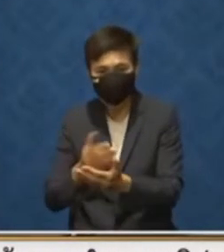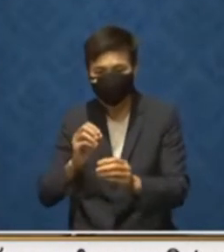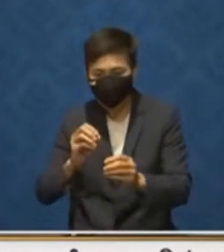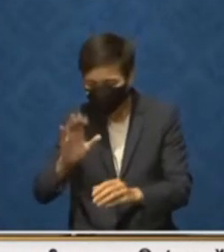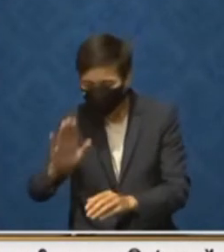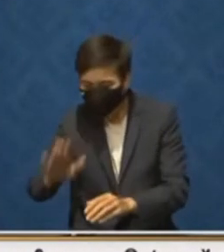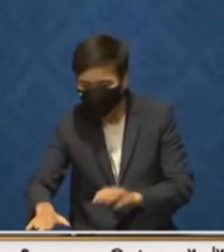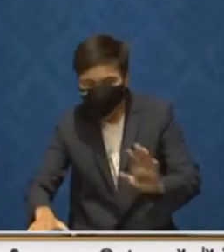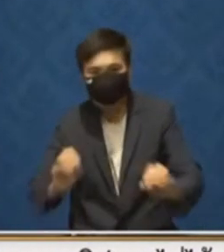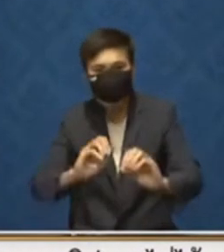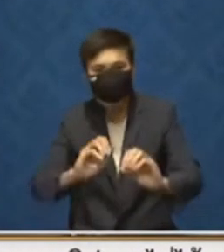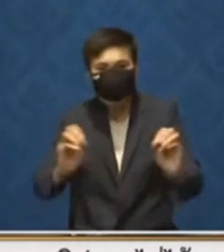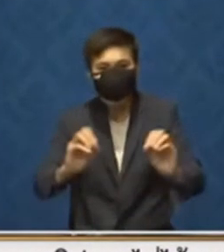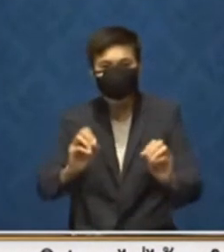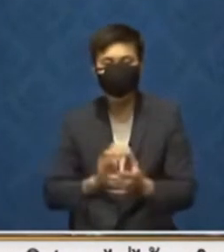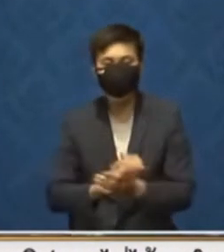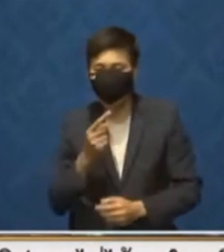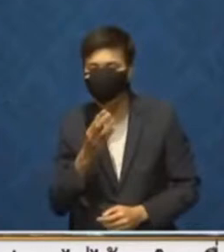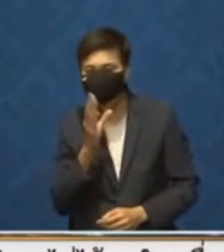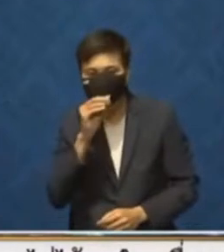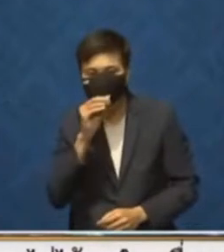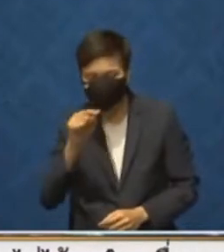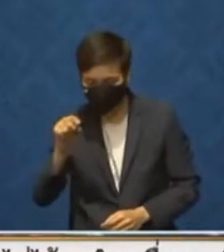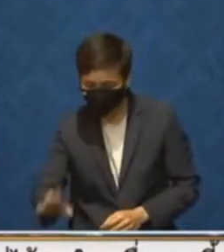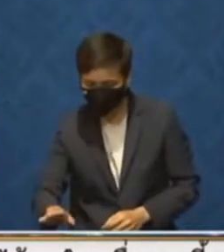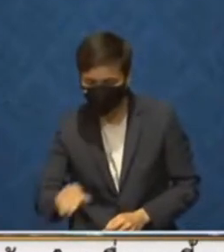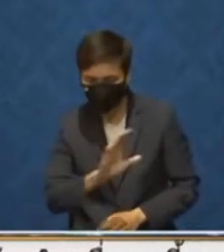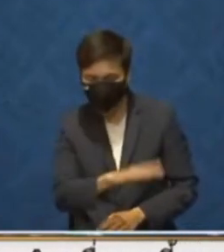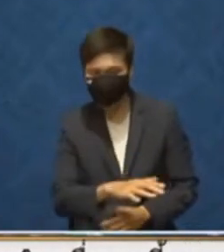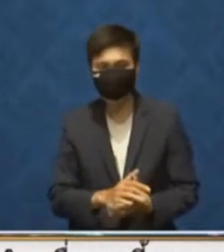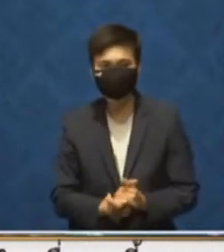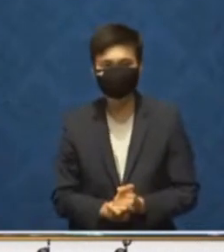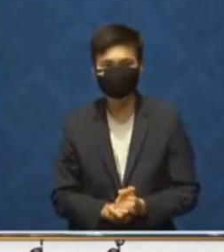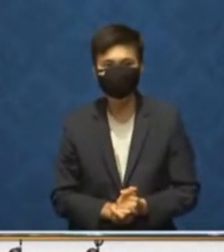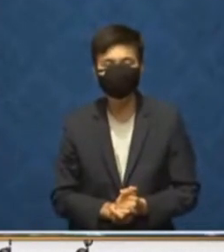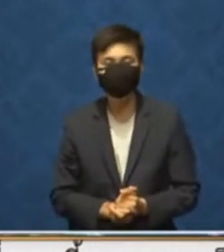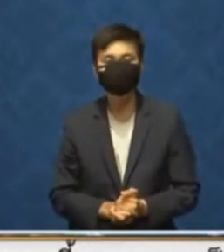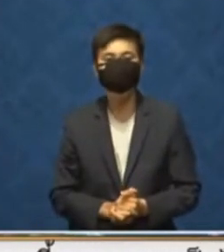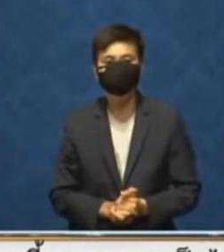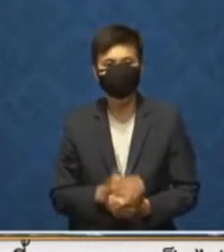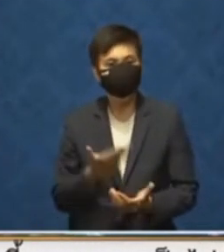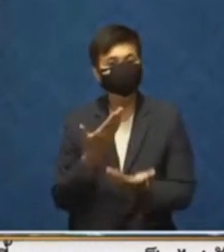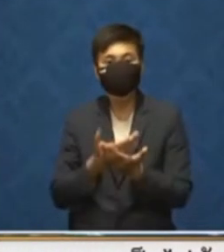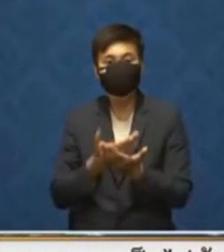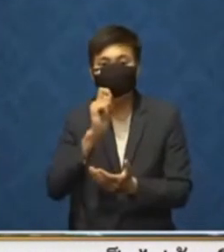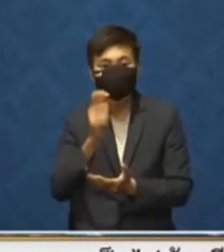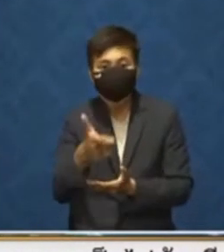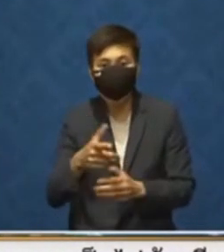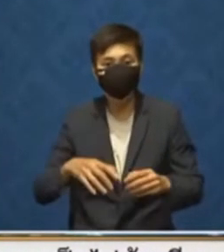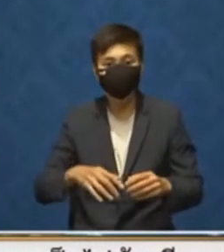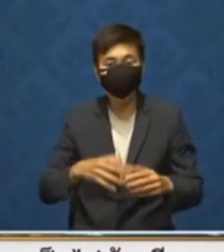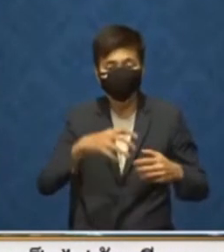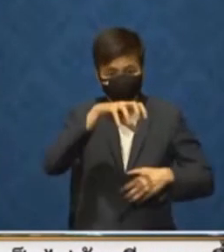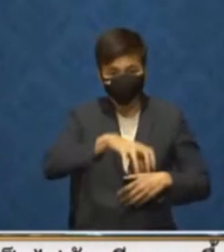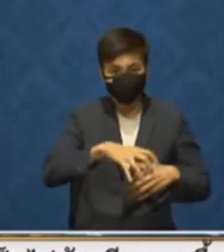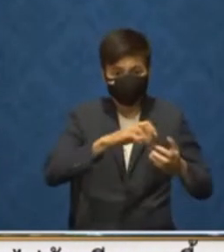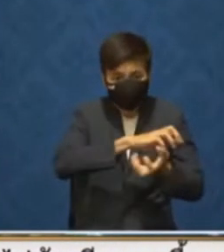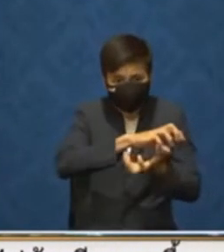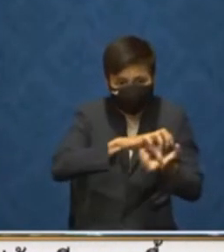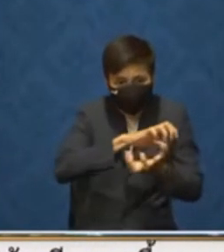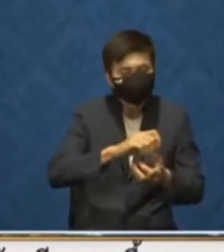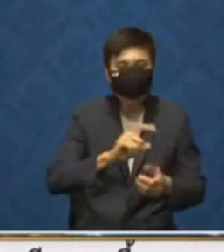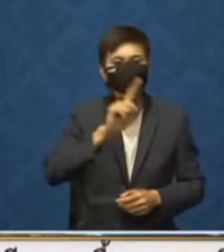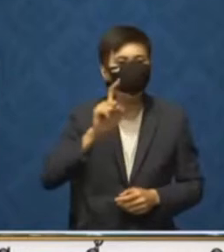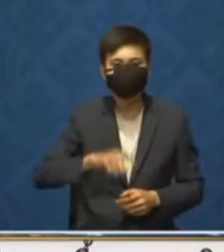ประชาวบ้านเข้าใจง่ายๆเขาเรียกแทนปากใจตีนมันไม่ต้องจ่ายเลยไอ้ลมกันป้าบอกมึงดีน่ามาเอากลัวมึง